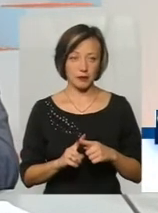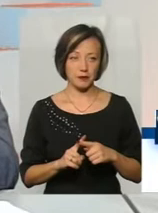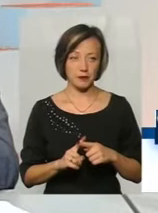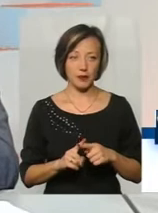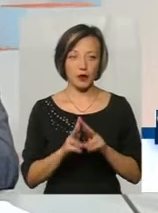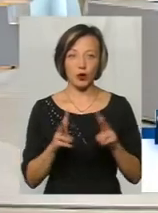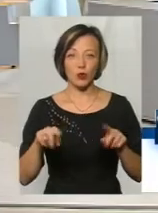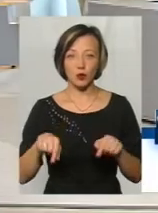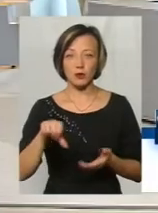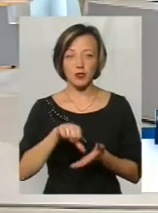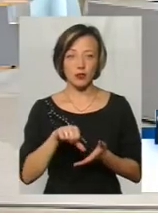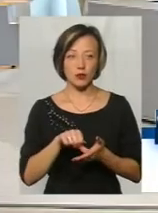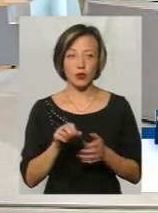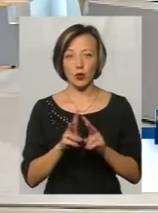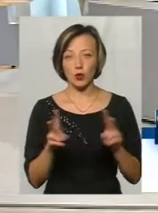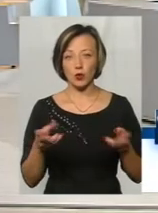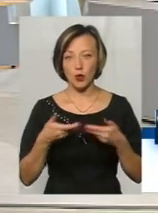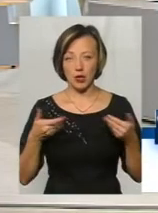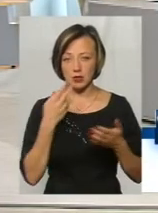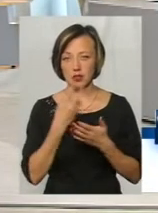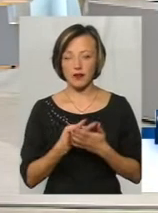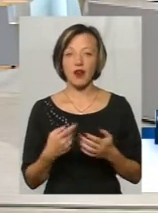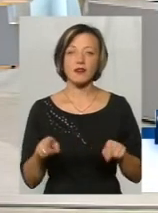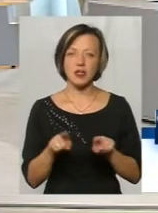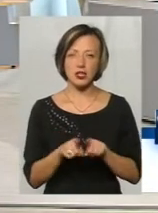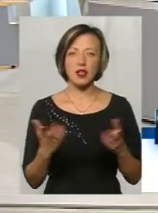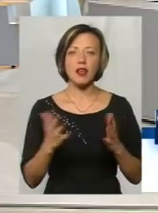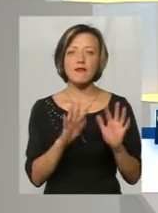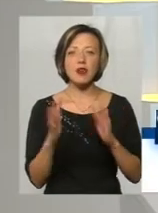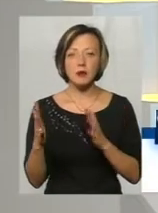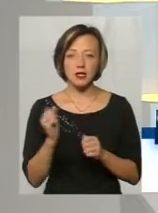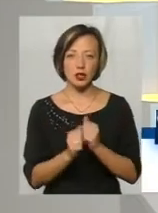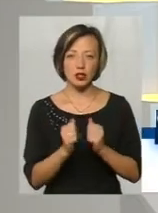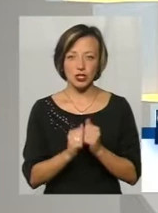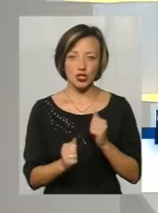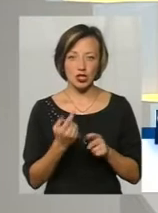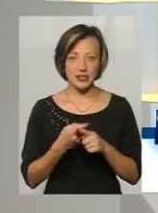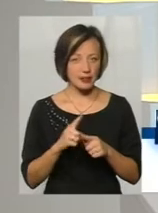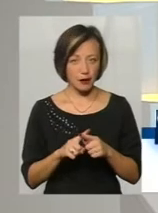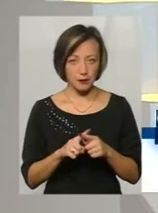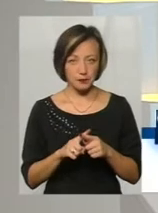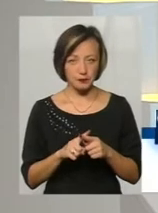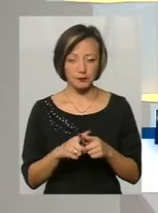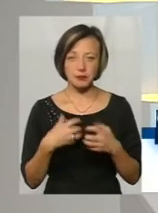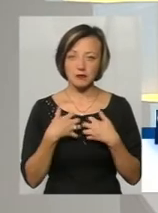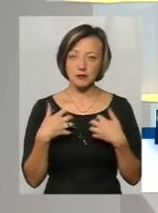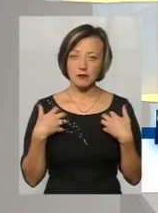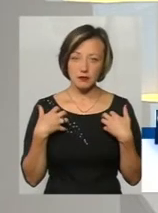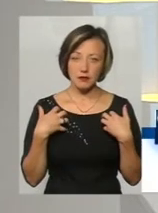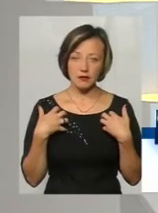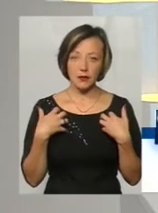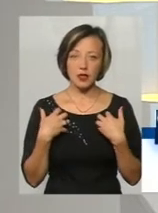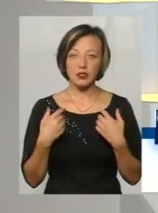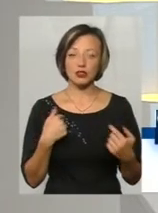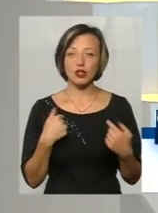тих, хто тут присутній, чи тих, хто нас бачить. Але все ж таки, які випадки найчастіше? Це тварини